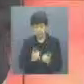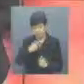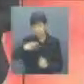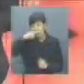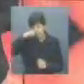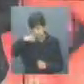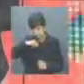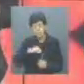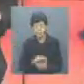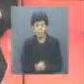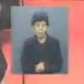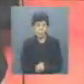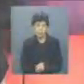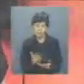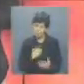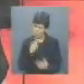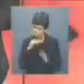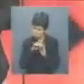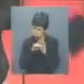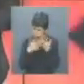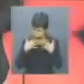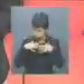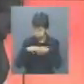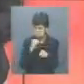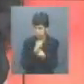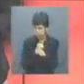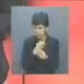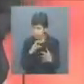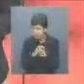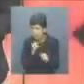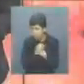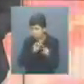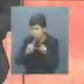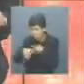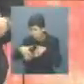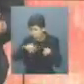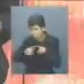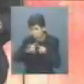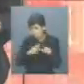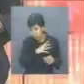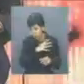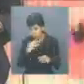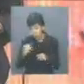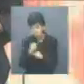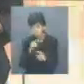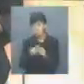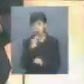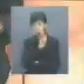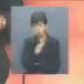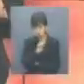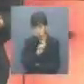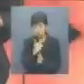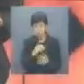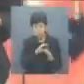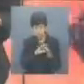ใช้กันอยู่ทุกวันนี้นะคะต้องมีการผสมผสานและก็แลกเปลี่ยนจากคำจากหลายชนชาติเลยทีเดียวค่ะโดยเฉพาะในแถบเอเชียอาคเนย์ด้วยแล้วนะ